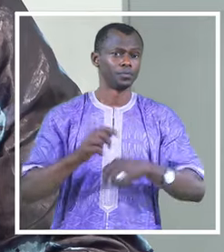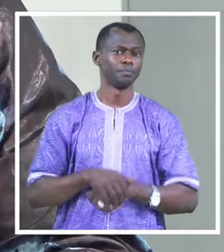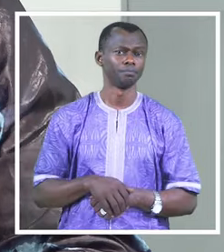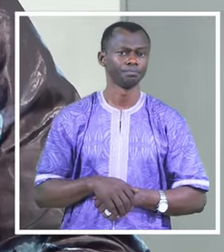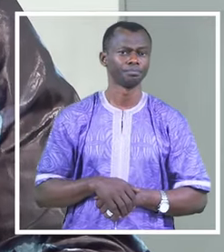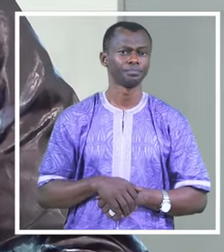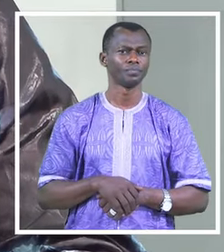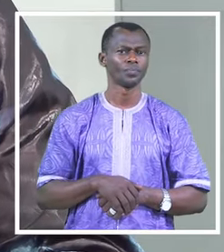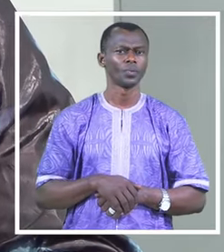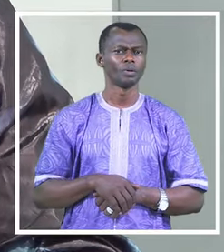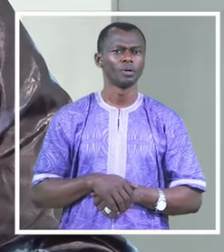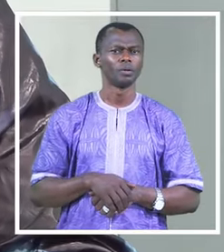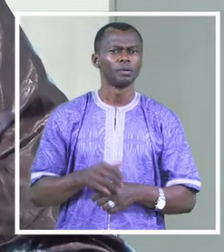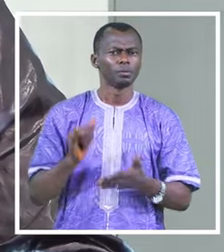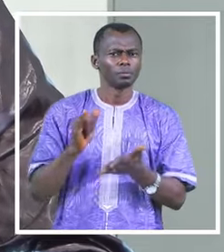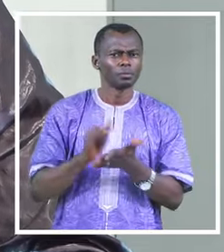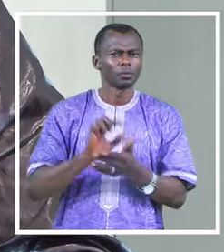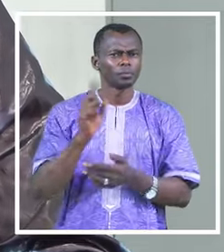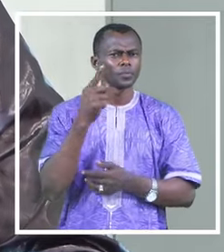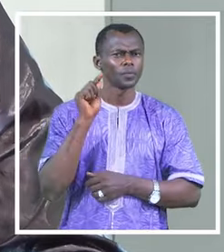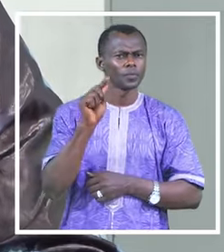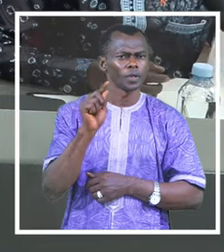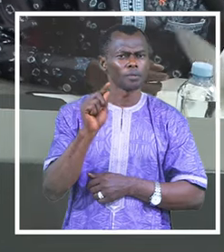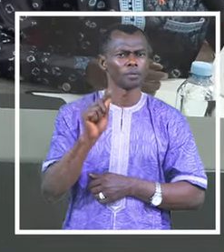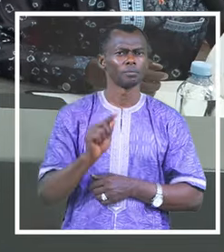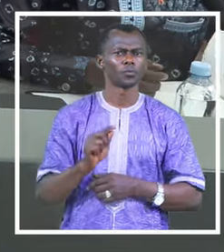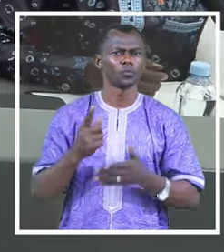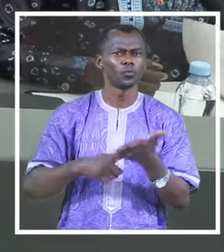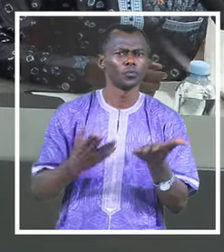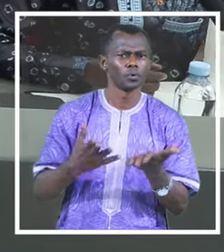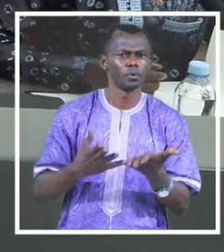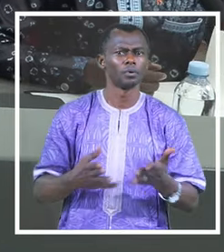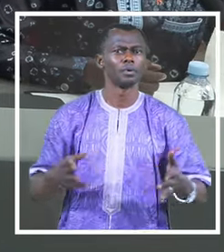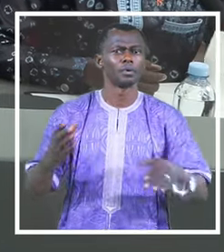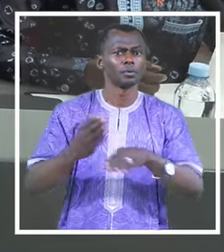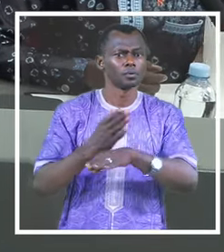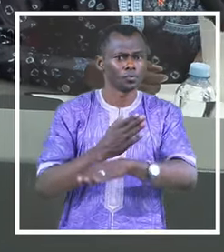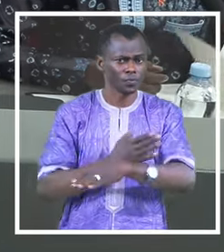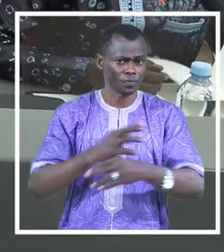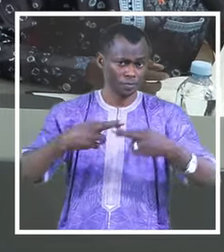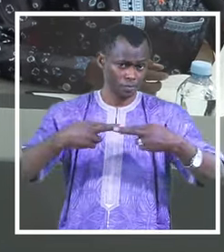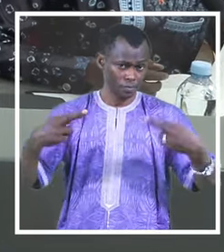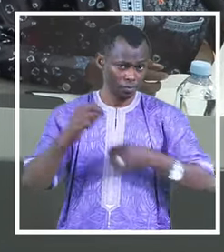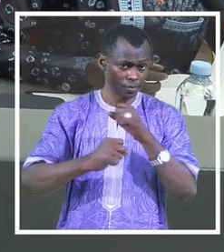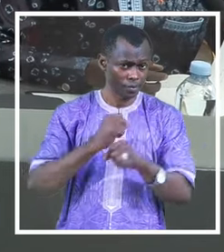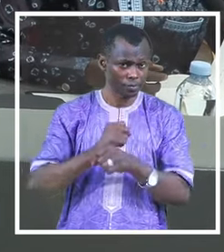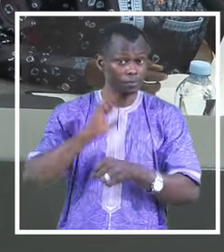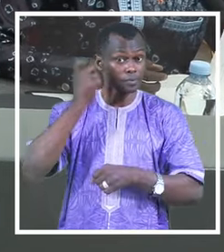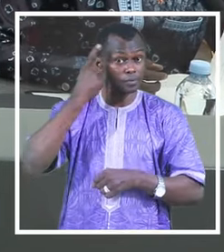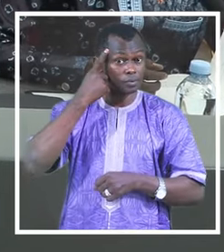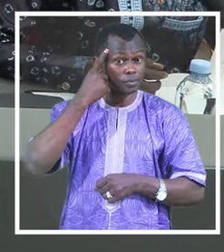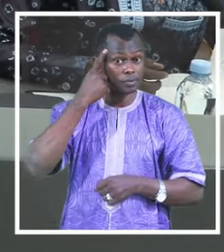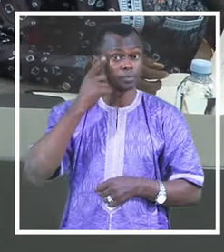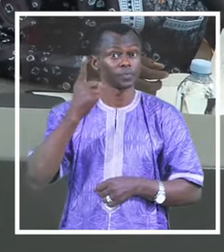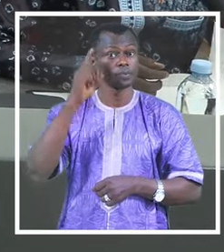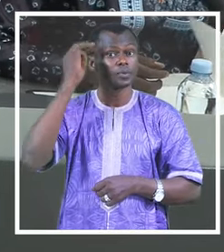ministre a demandé au ministre qu'en plus du premier canevas du rapport d'activité annuel déjà renseigné, il convient de mettre